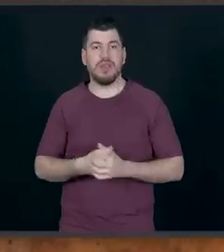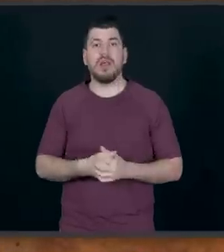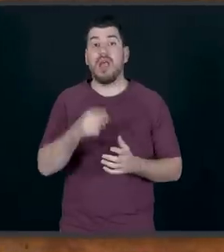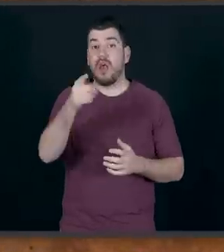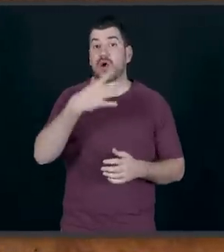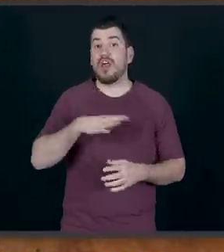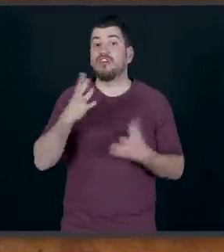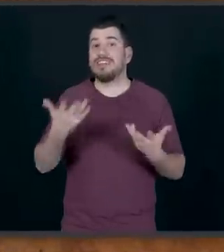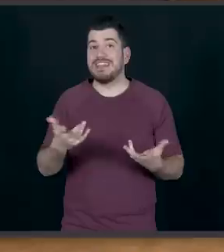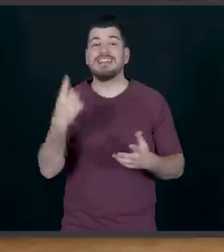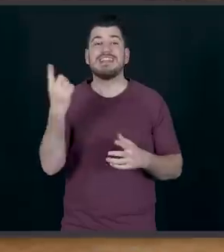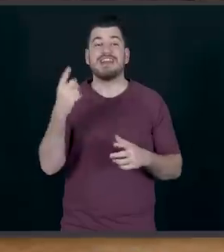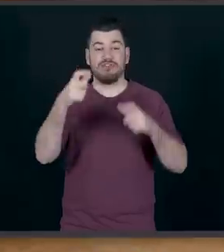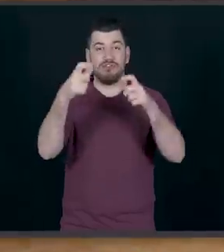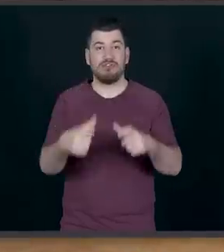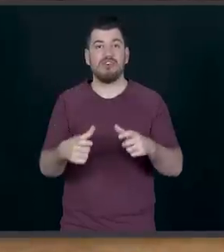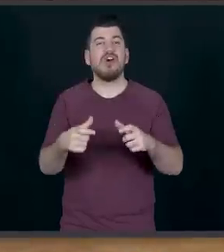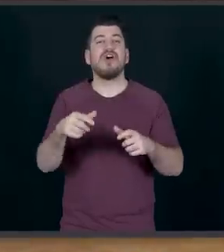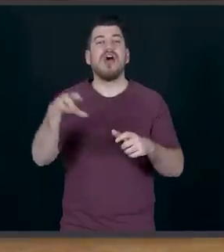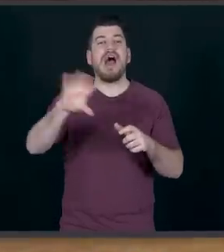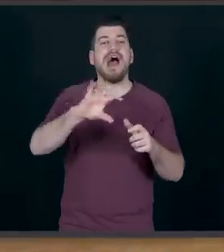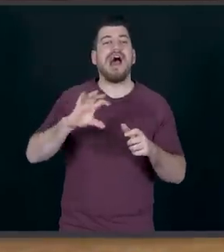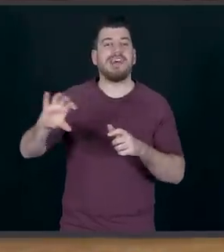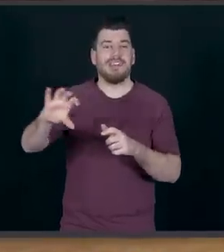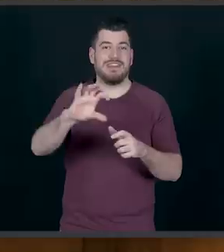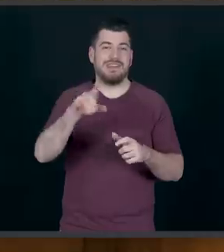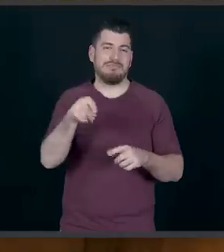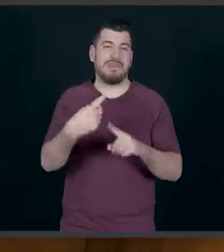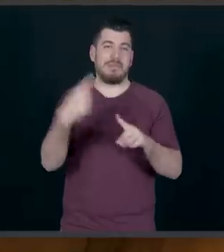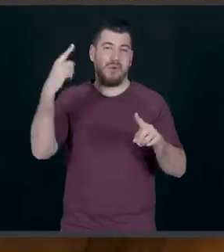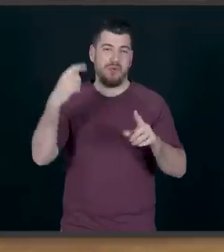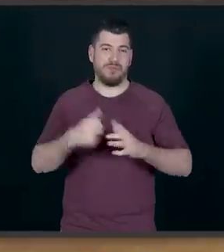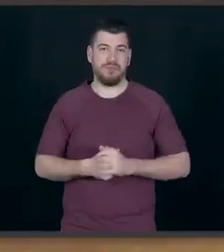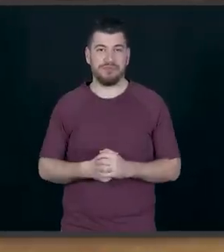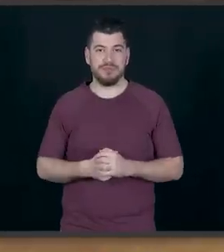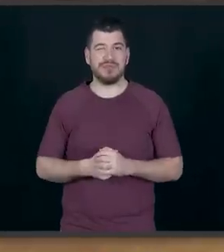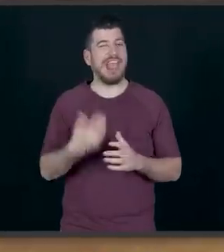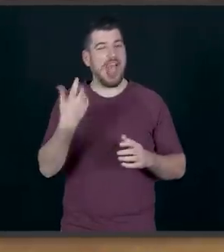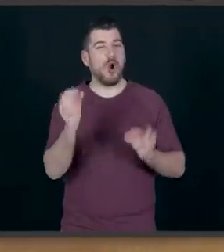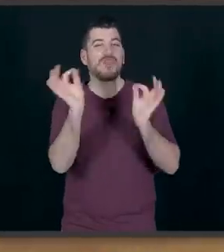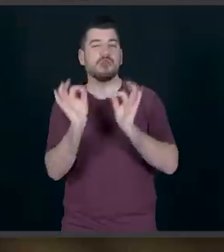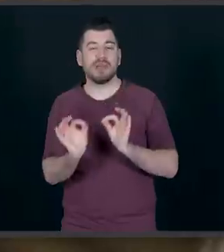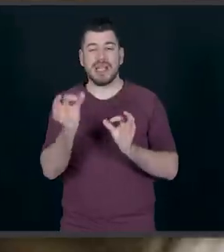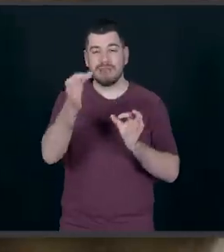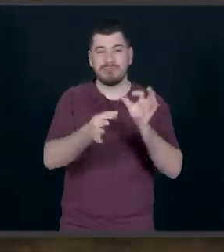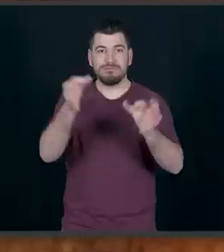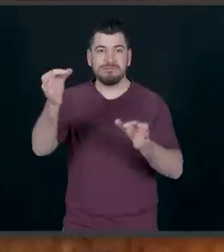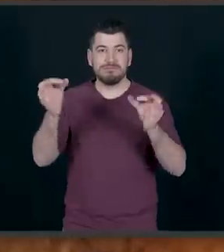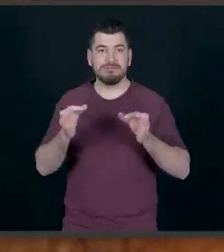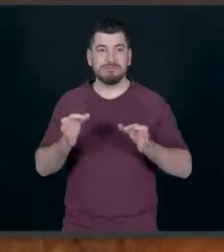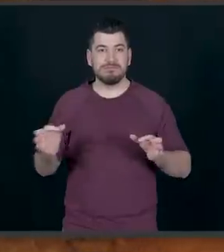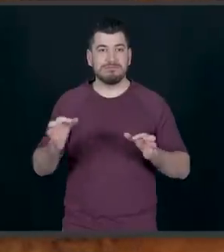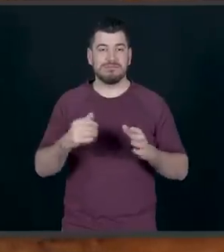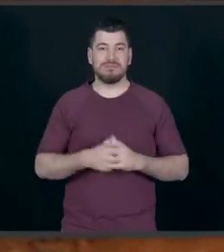που πάντα μα πάντα πετυχαίνει. Λίγο άχνη ζαχαρίτσα. Έχω λίγα ωραία διακοσμητικά εδώ πέρα.